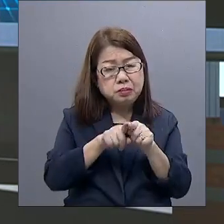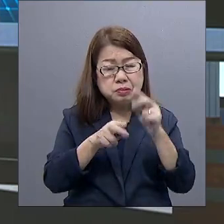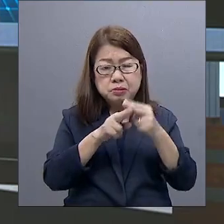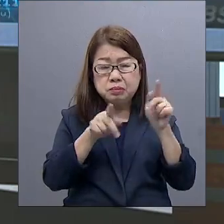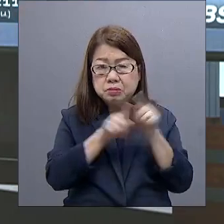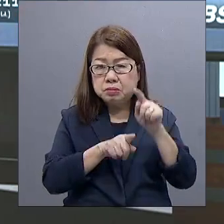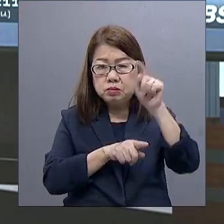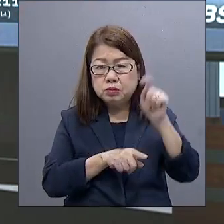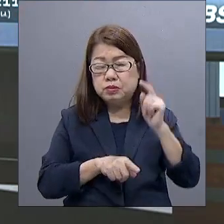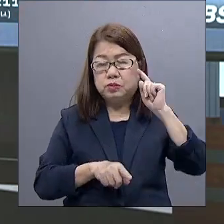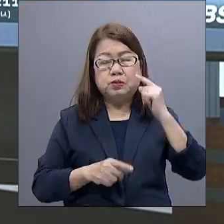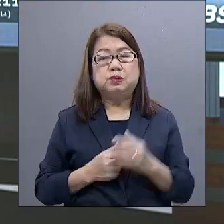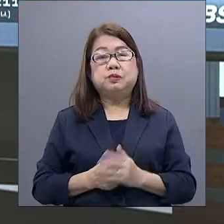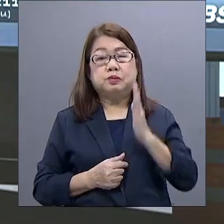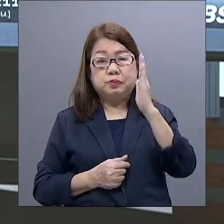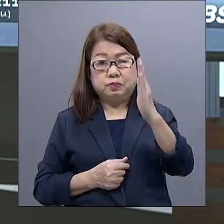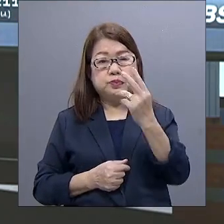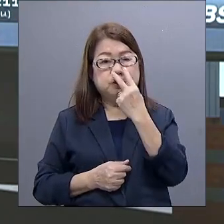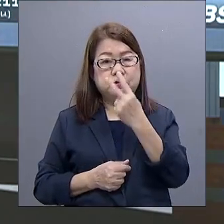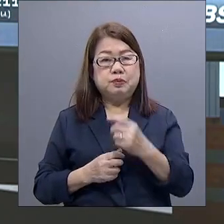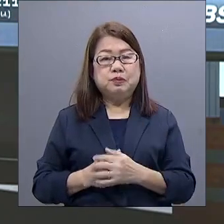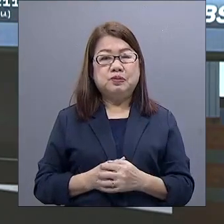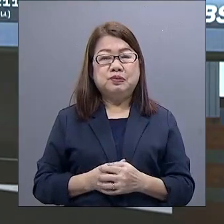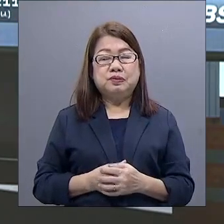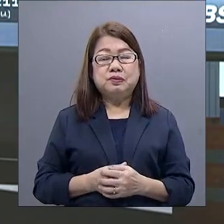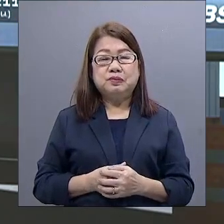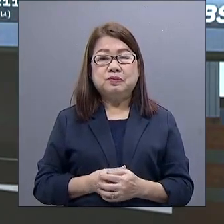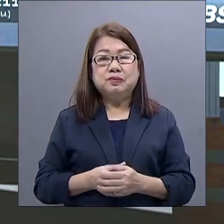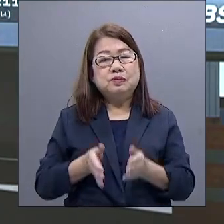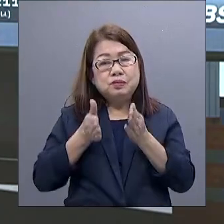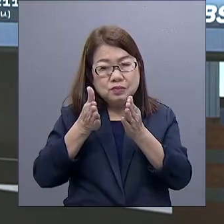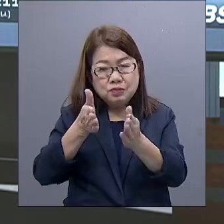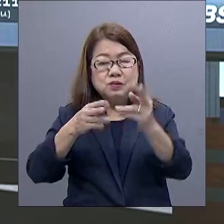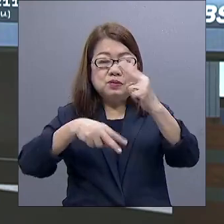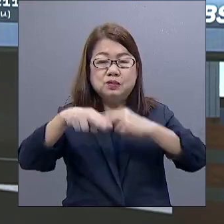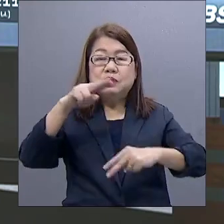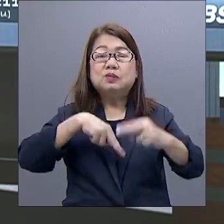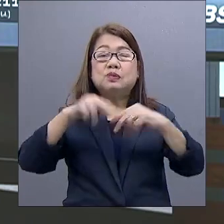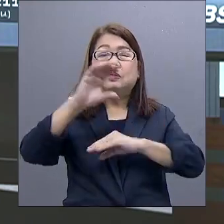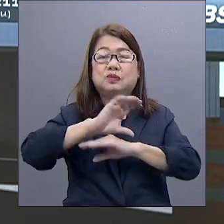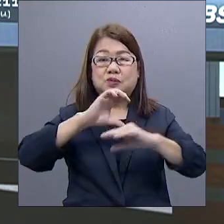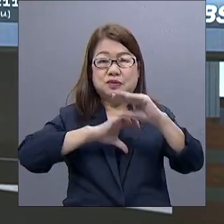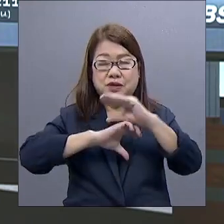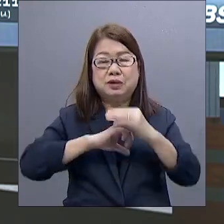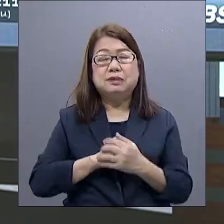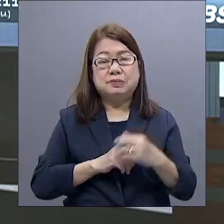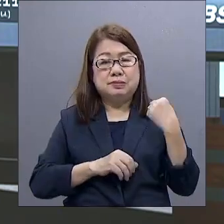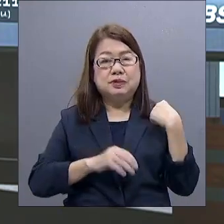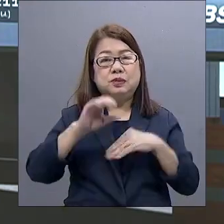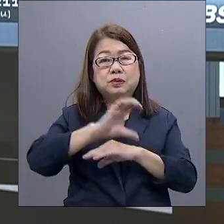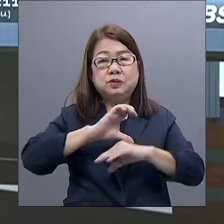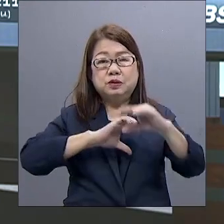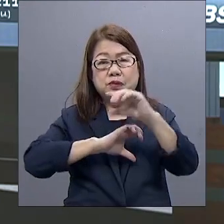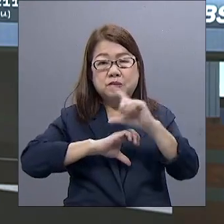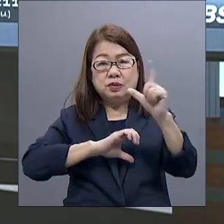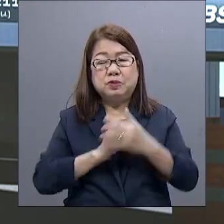ไปดูกันต่อเลยค่ะ อันนี้เป็นการตวสอบโครงการคือมีโครงการที่ไปพัฒ